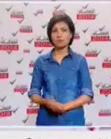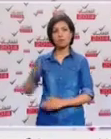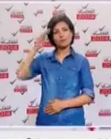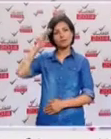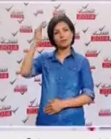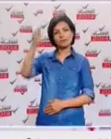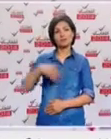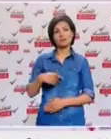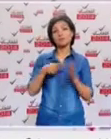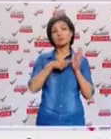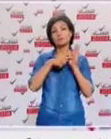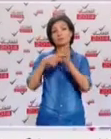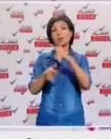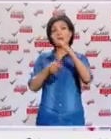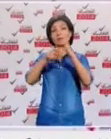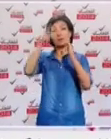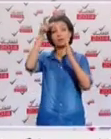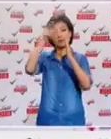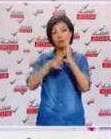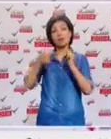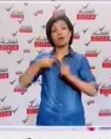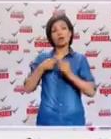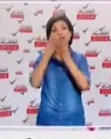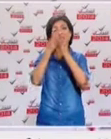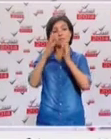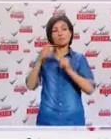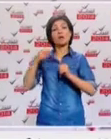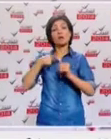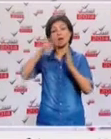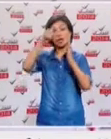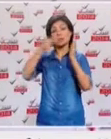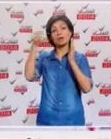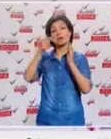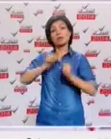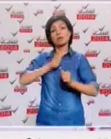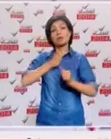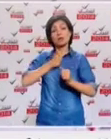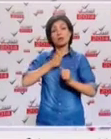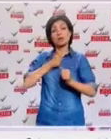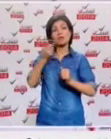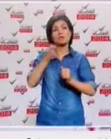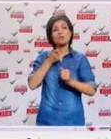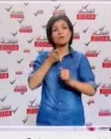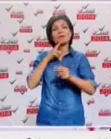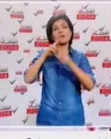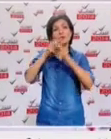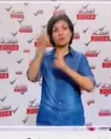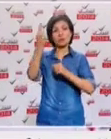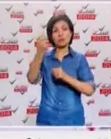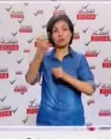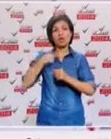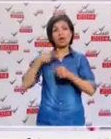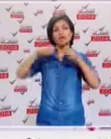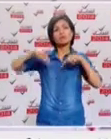السلام عليكم. فوزية عساوي، رئيسة قيمت أنا الشعب. أنا الشعب قايمة مستقلة مترشحة على دايرة صفاقس واحد. احنا